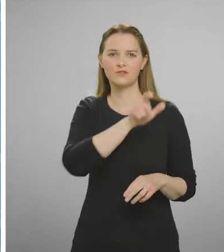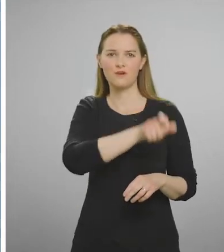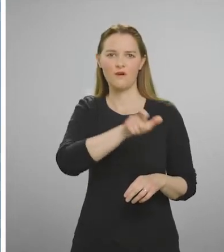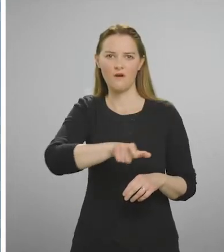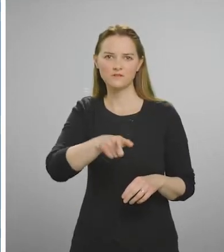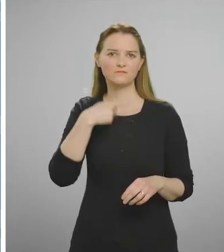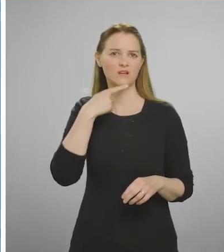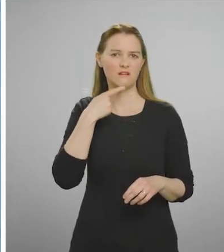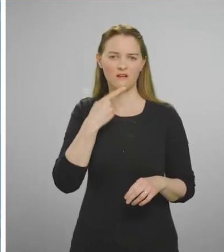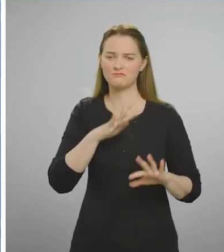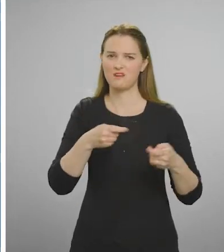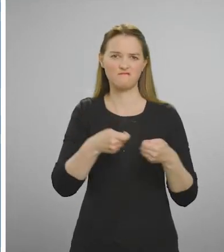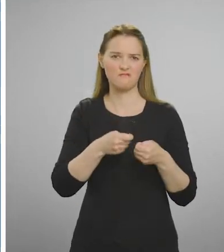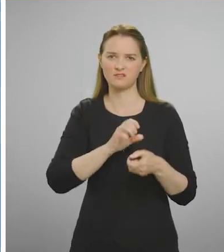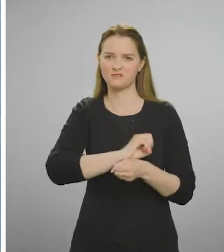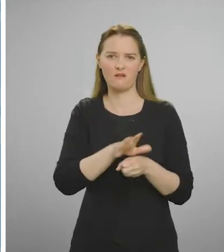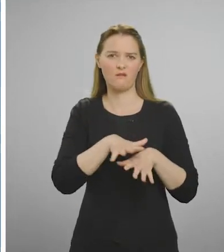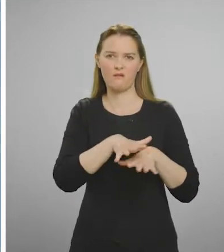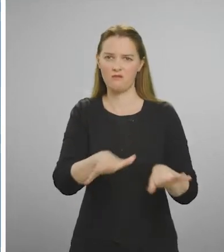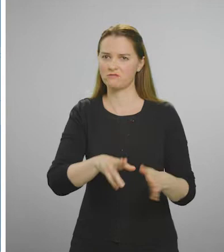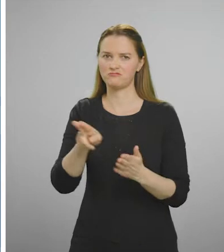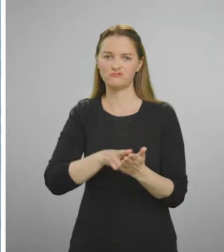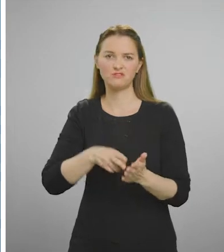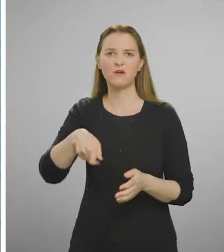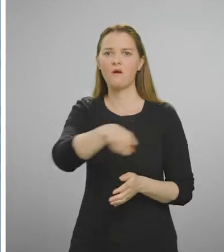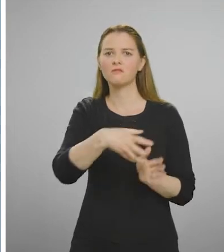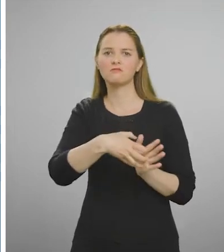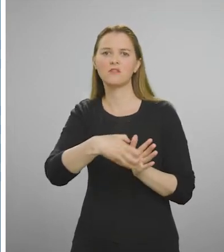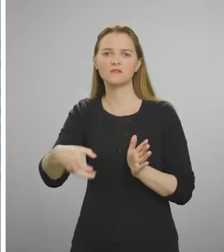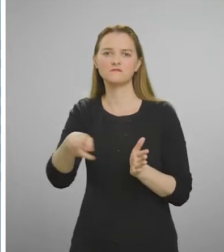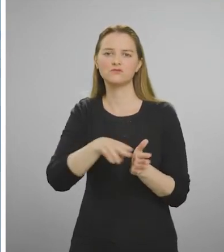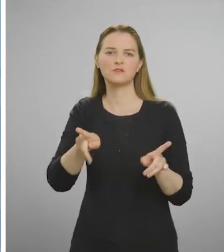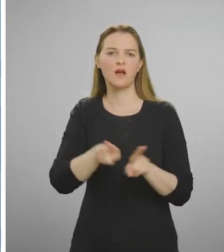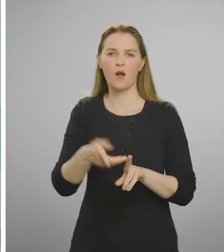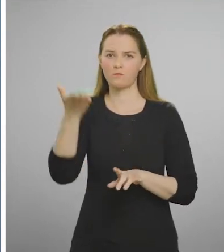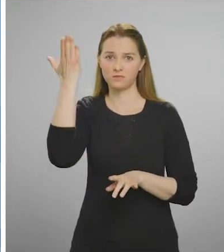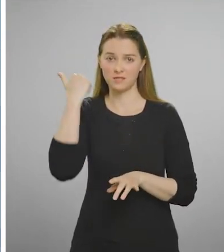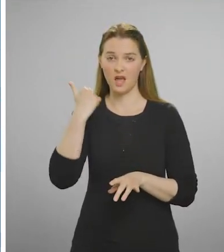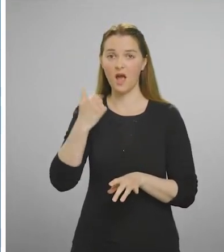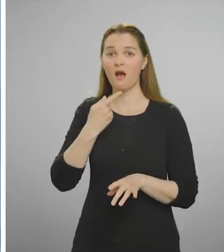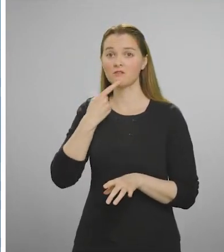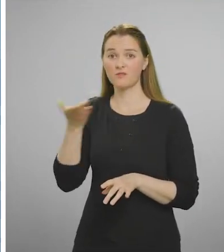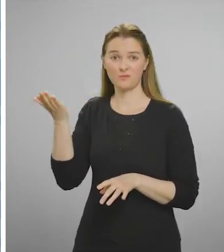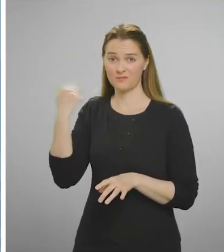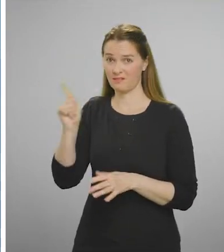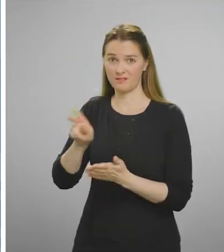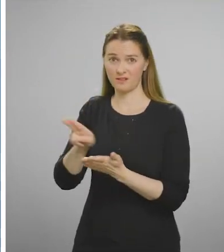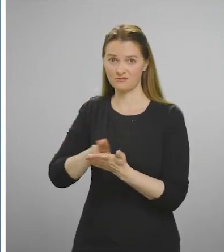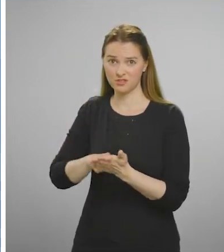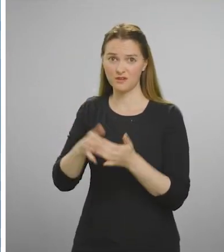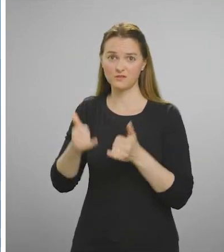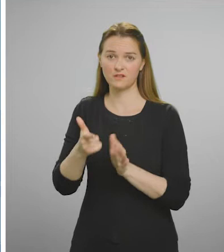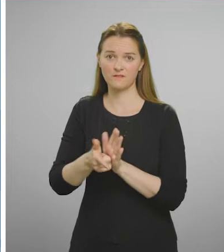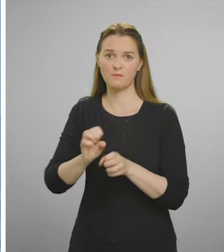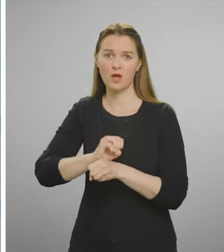pandemija nije utjecala. Većina ih je nastavila čitati u istoj mjeri kao prije, dok drugi ni u vrijeme pandemije nisu počeli čitati